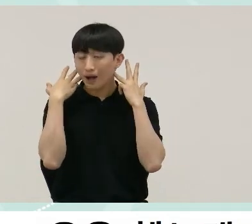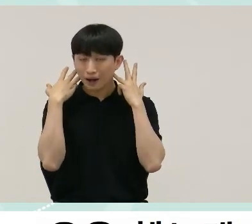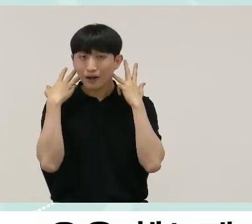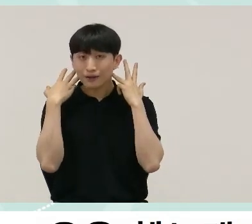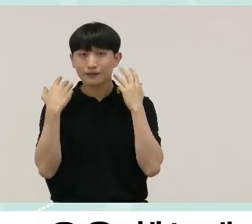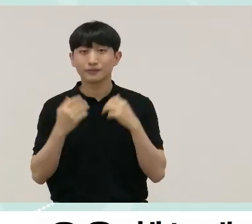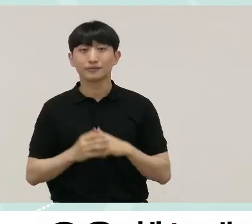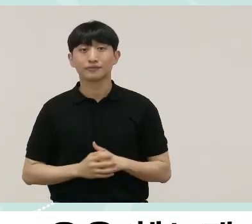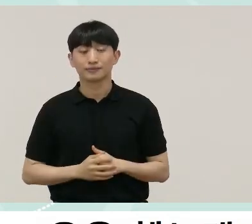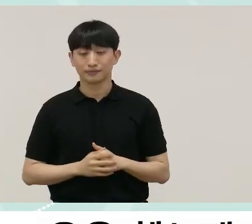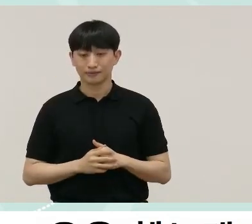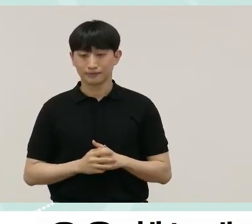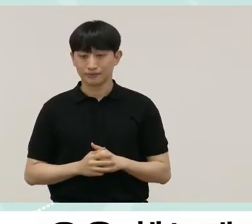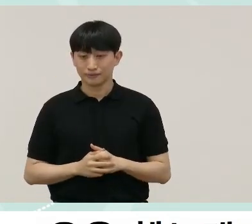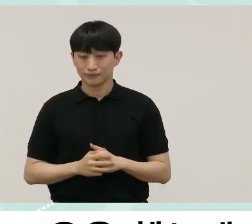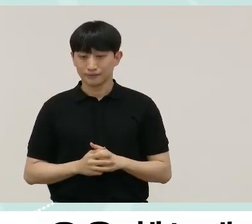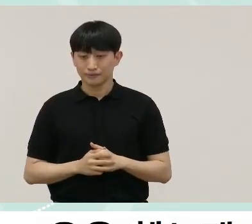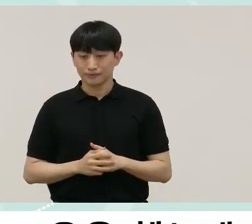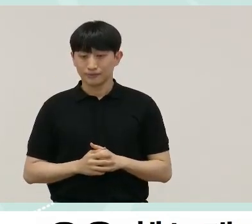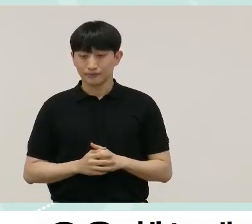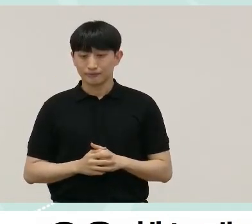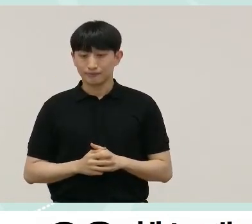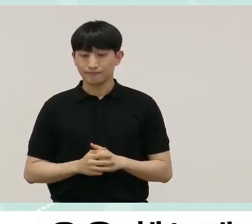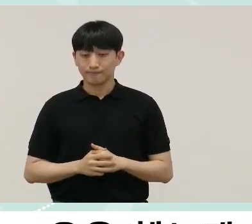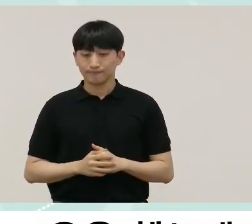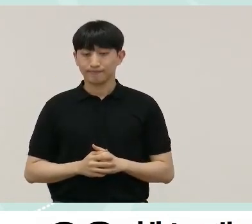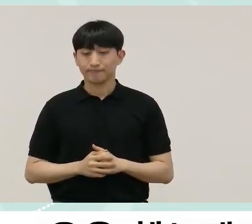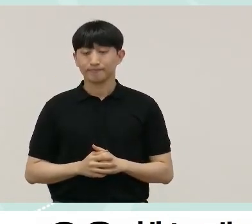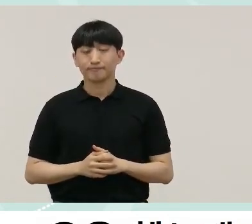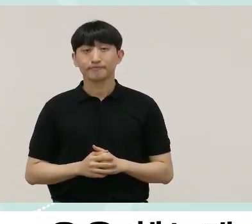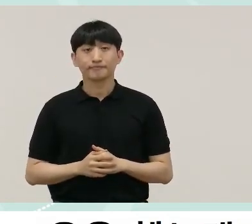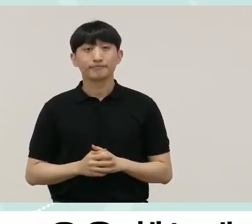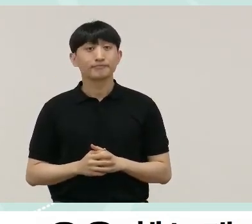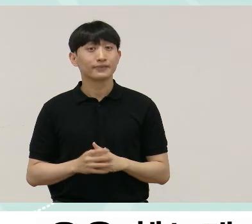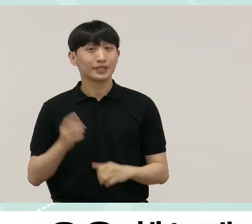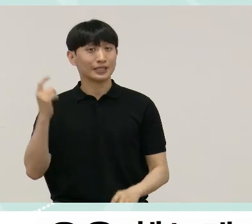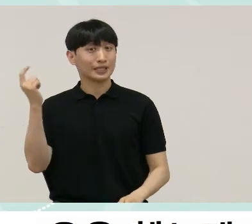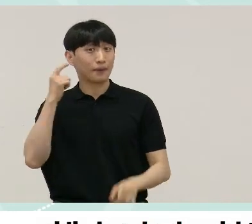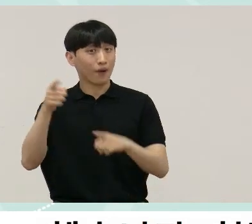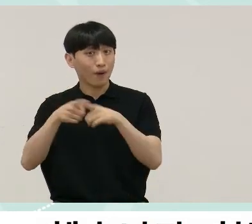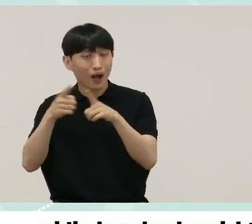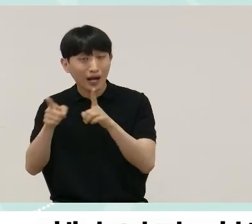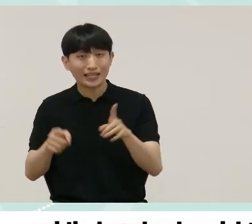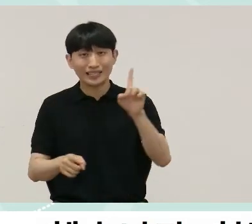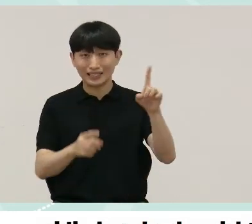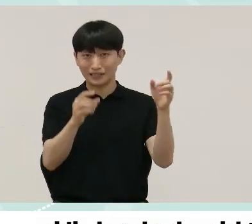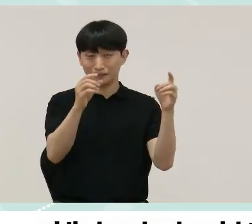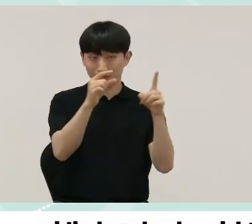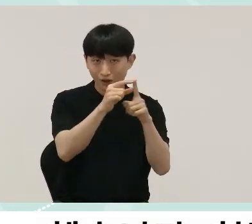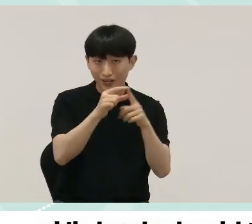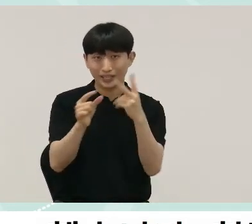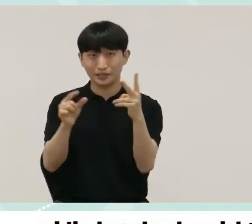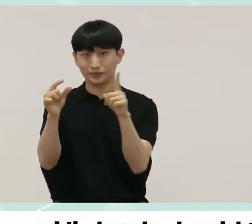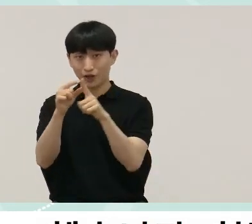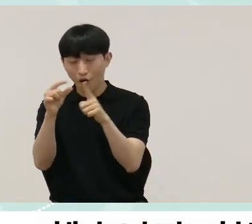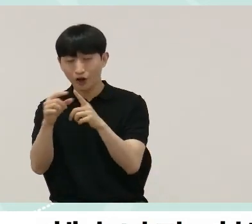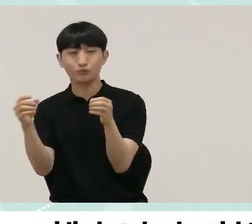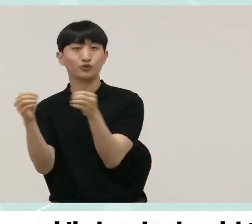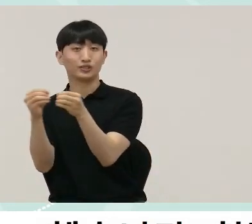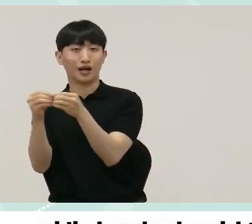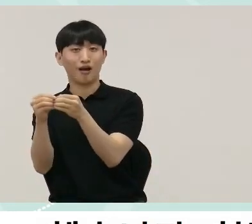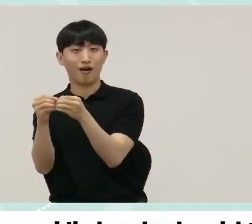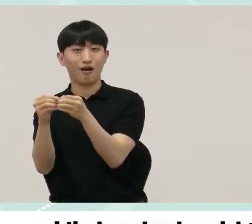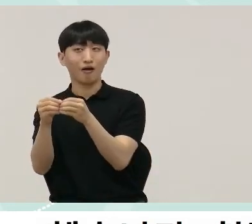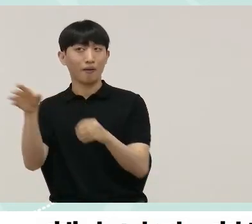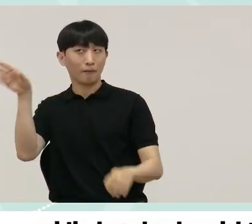좋습니다. 보면은 듣기 평가에서 이름절, 이음절, 문장 점수 모두